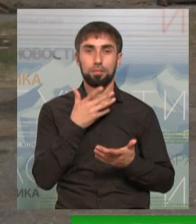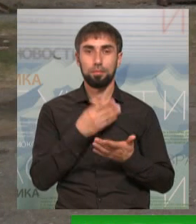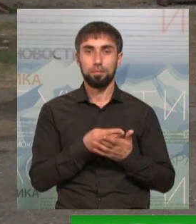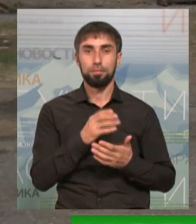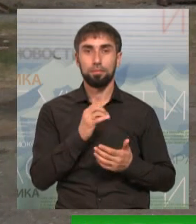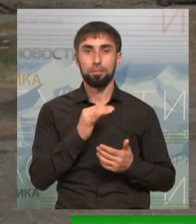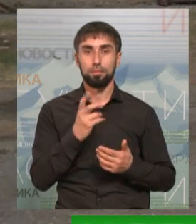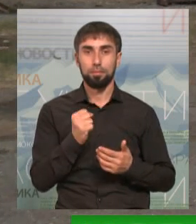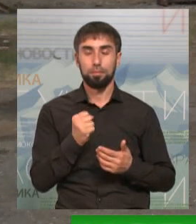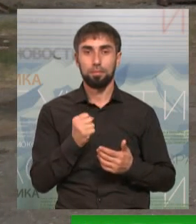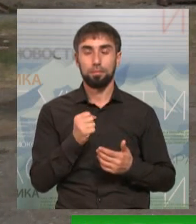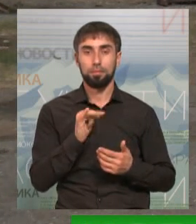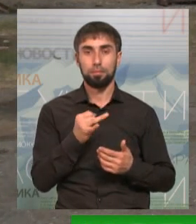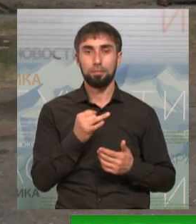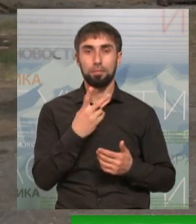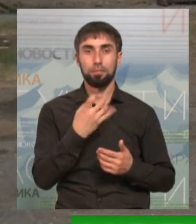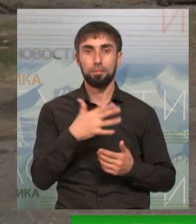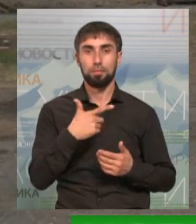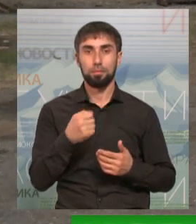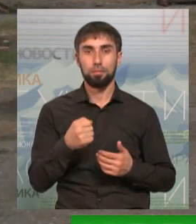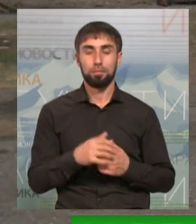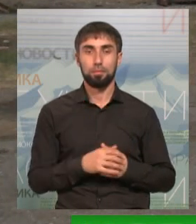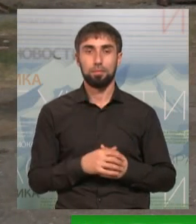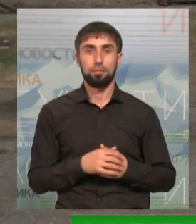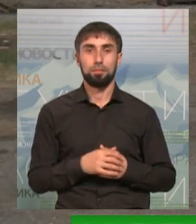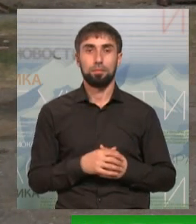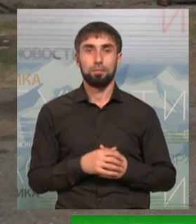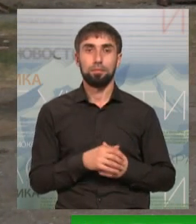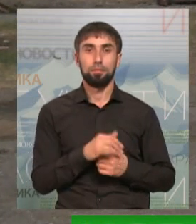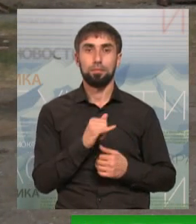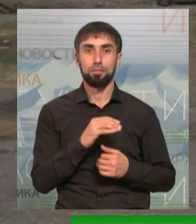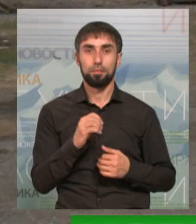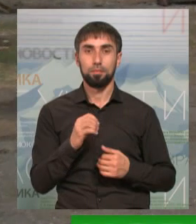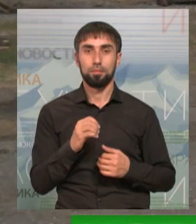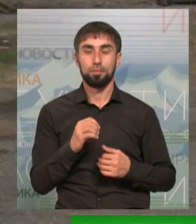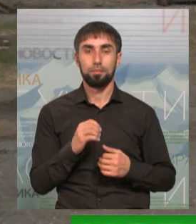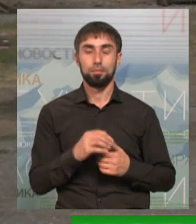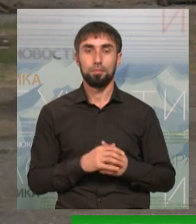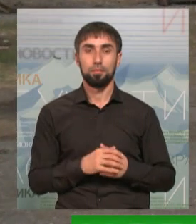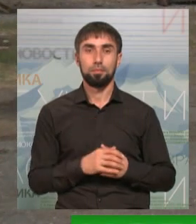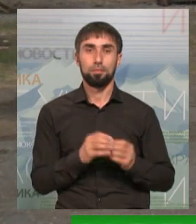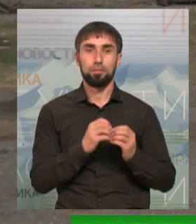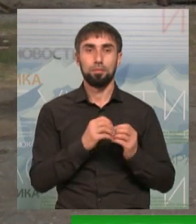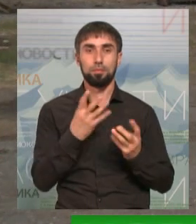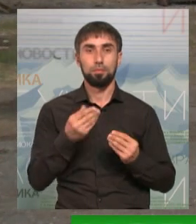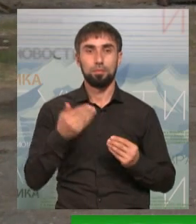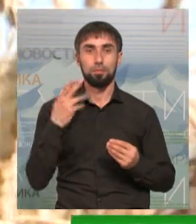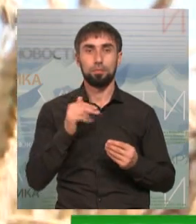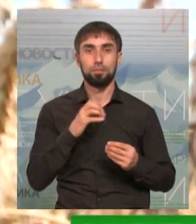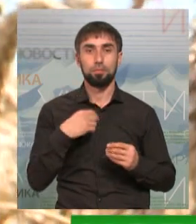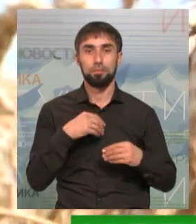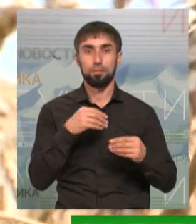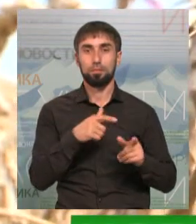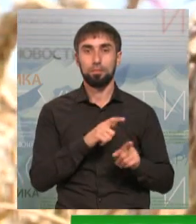семена. И 250 гектаров мы уже дней 10 как отсеялись.